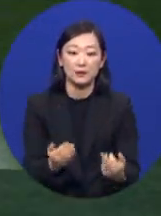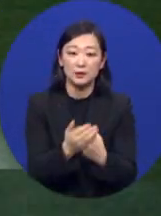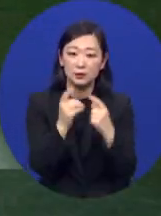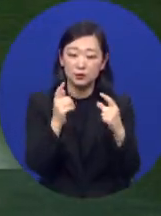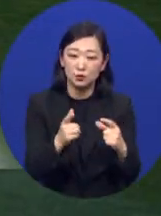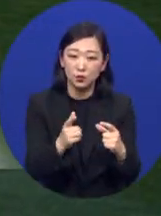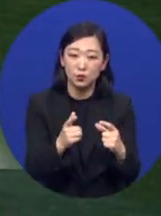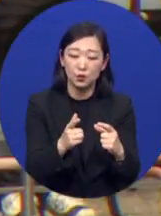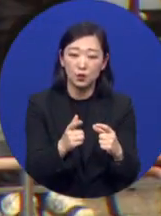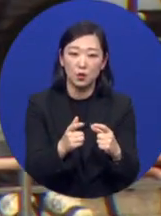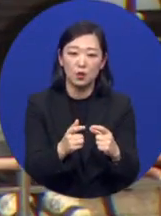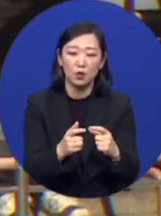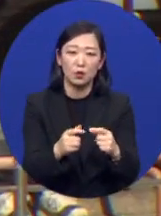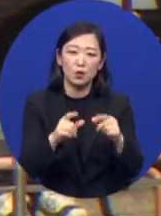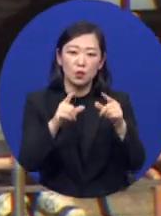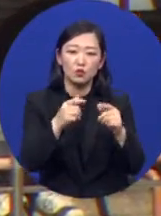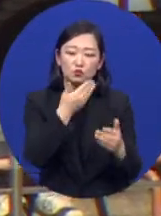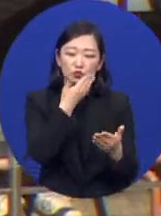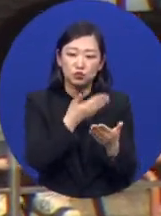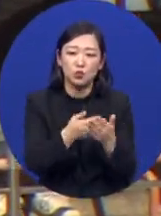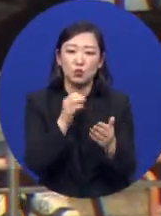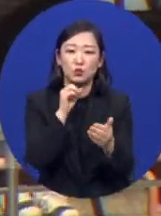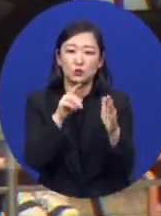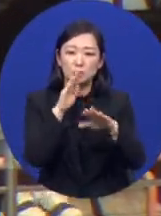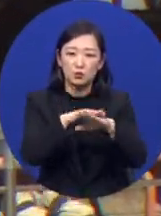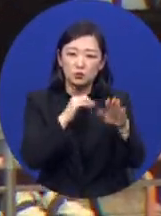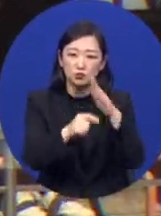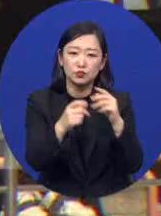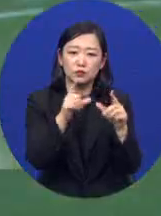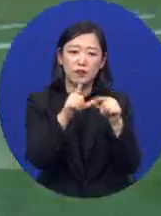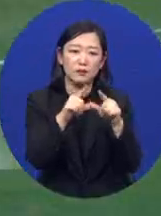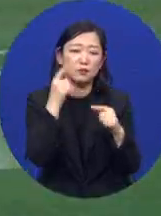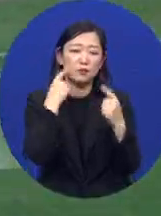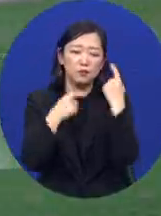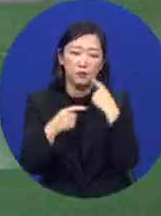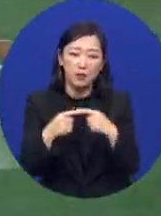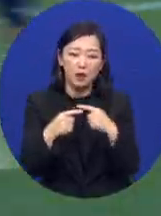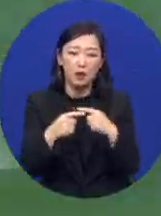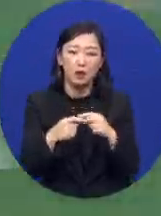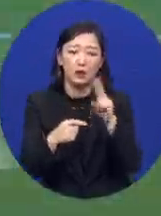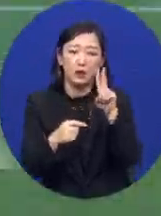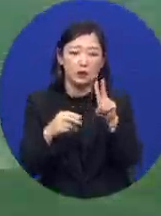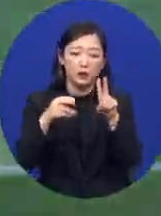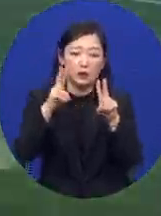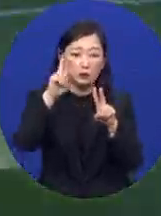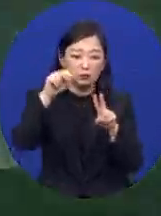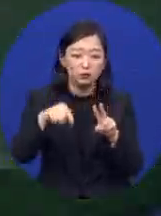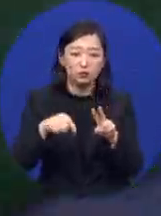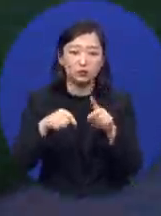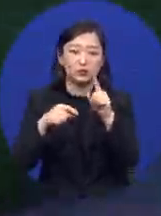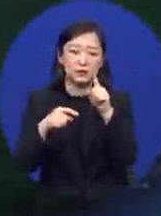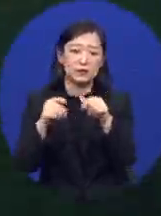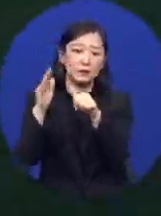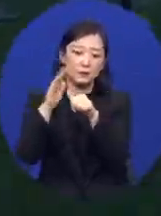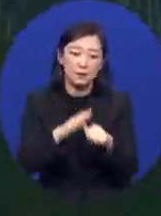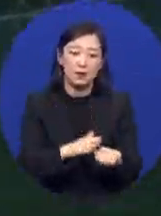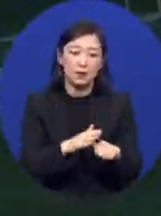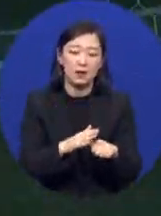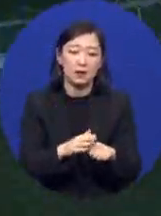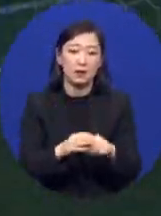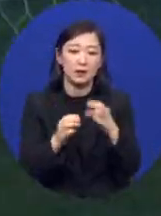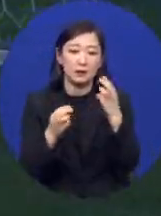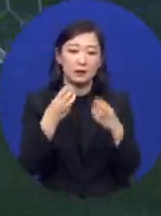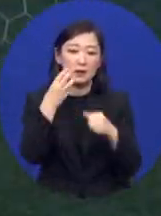최용준 등 주전 대부분이 부상을 입으면서 시즌 개막 후 이모 1패로 세경기 연속 무승을 기록하고